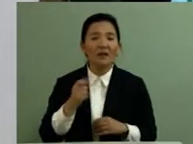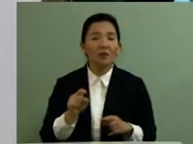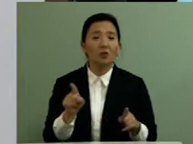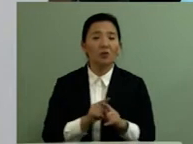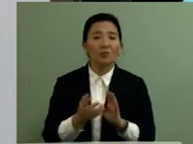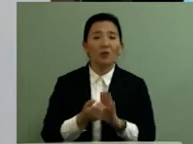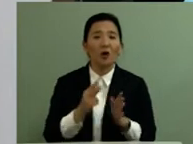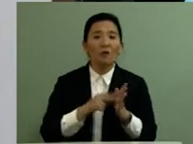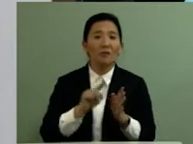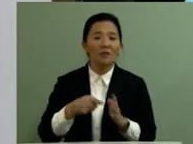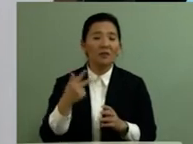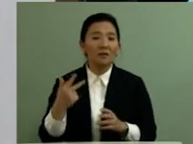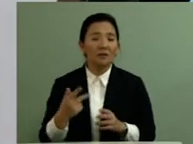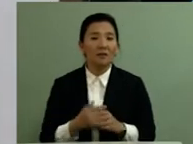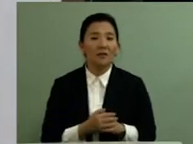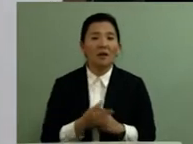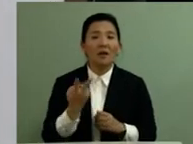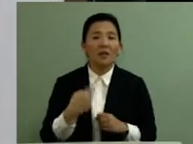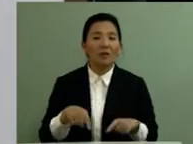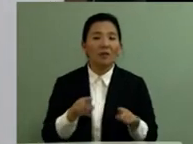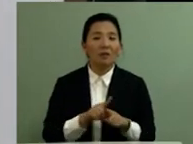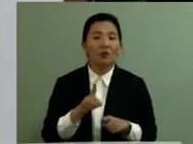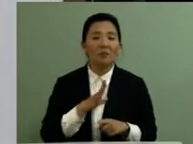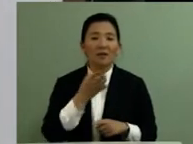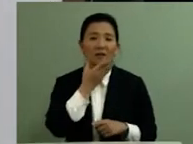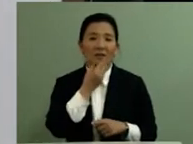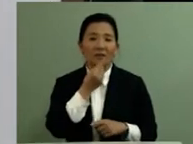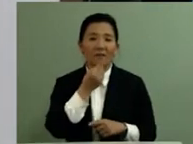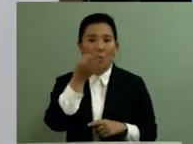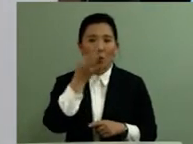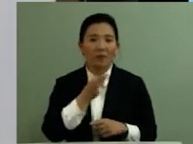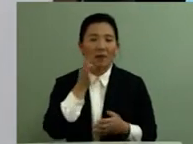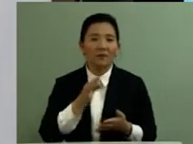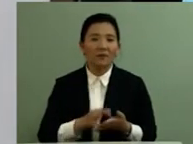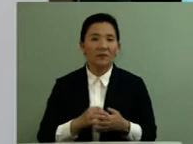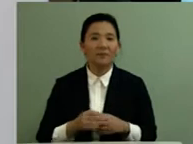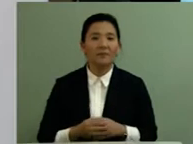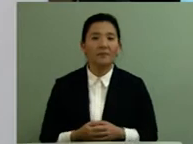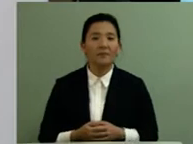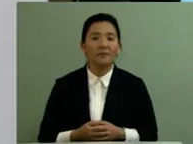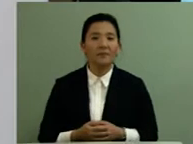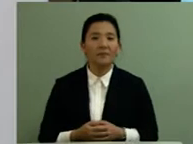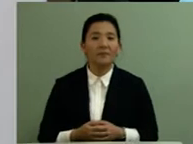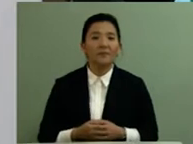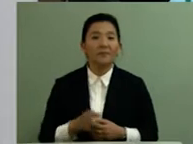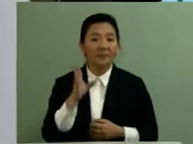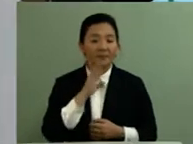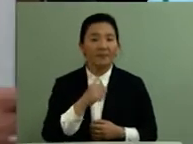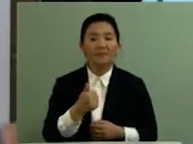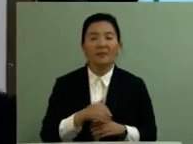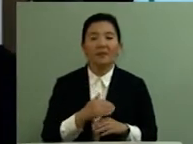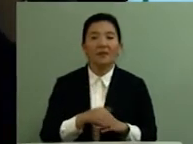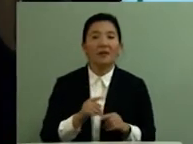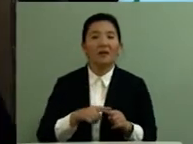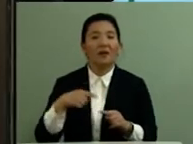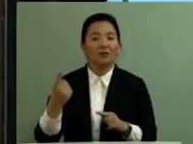как 8,3. Для того, чтобы был красивый, ровный ответ. Усвоили? Ну а теперь